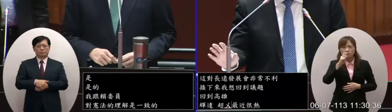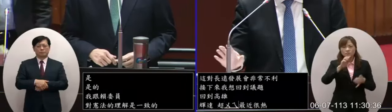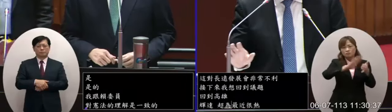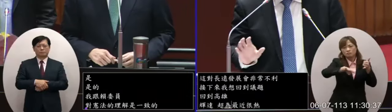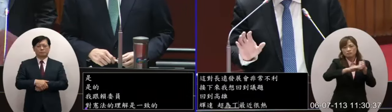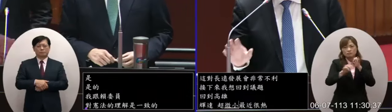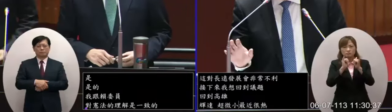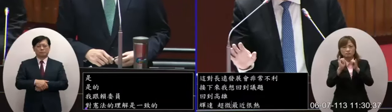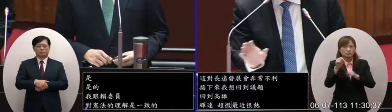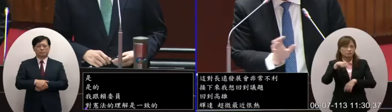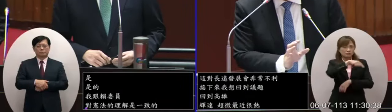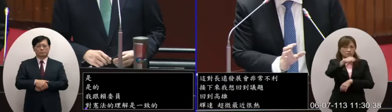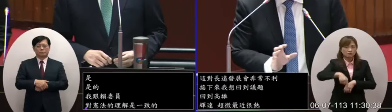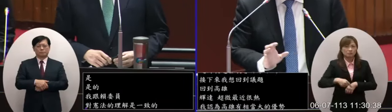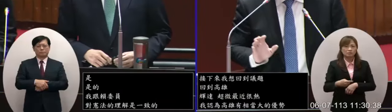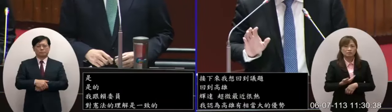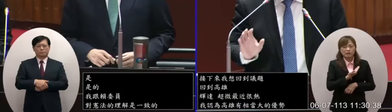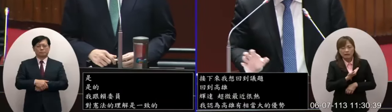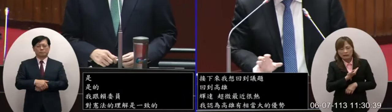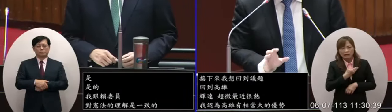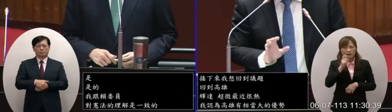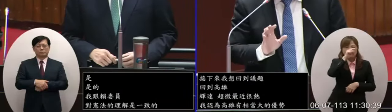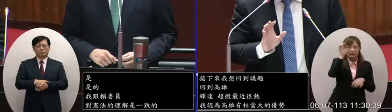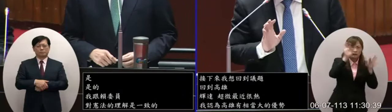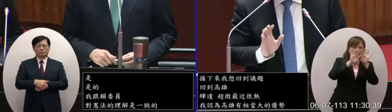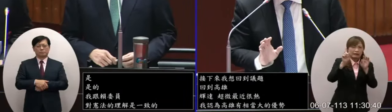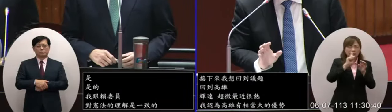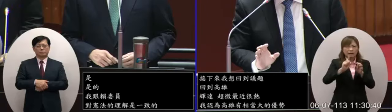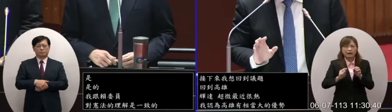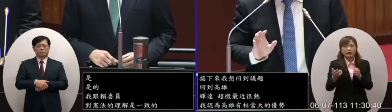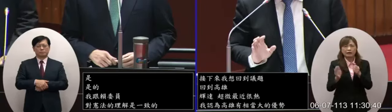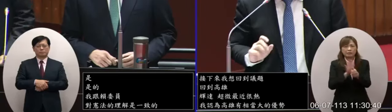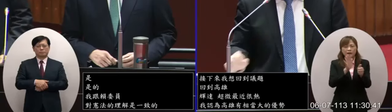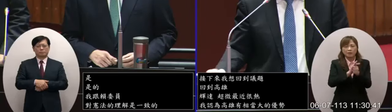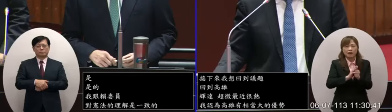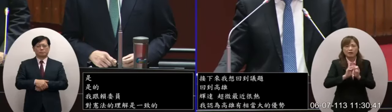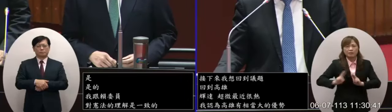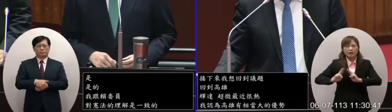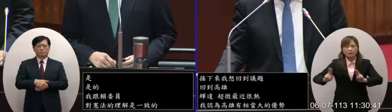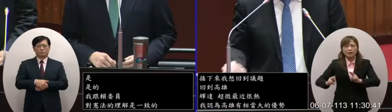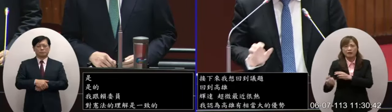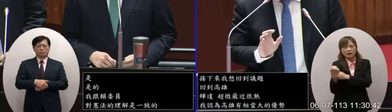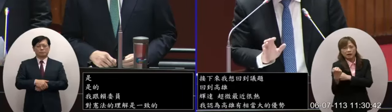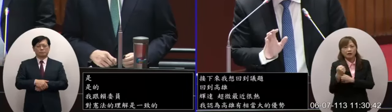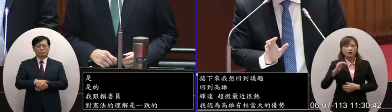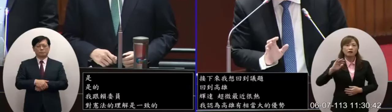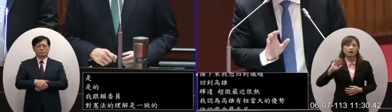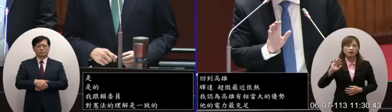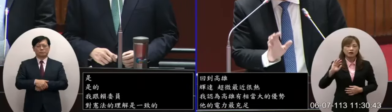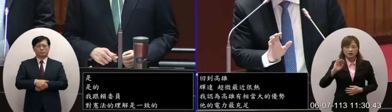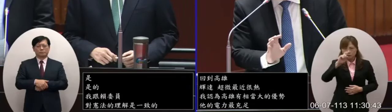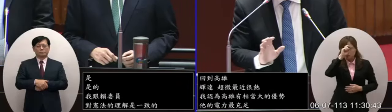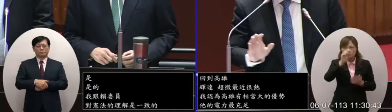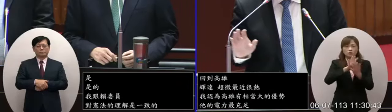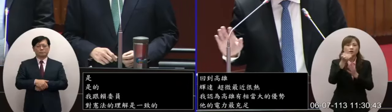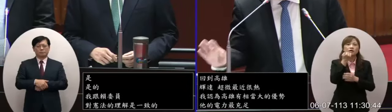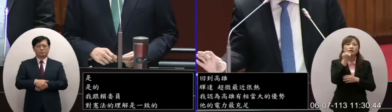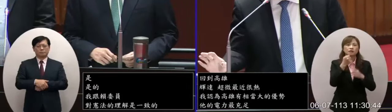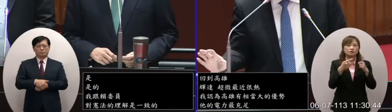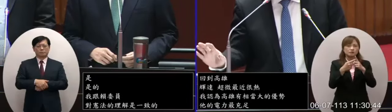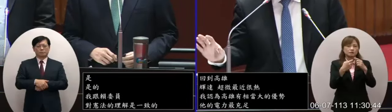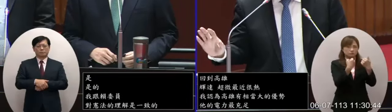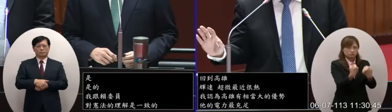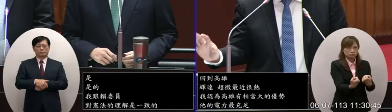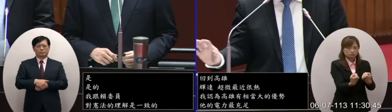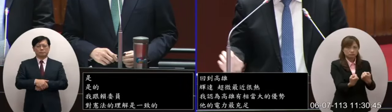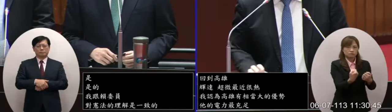受影响，而人才不断的北流。我们希望行政院如果在你们能力范围内，应该多多鼓励企业往南